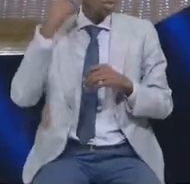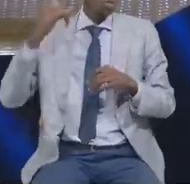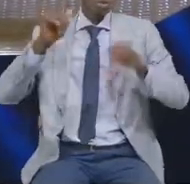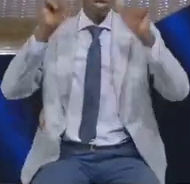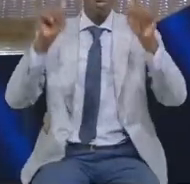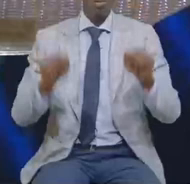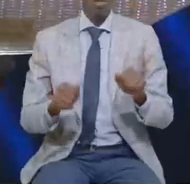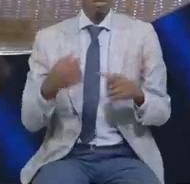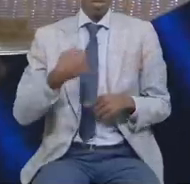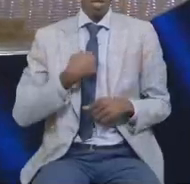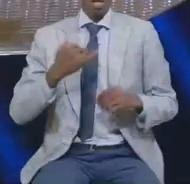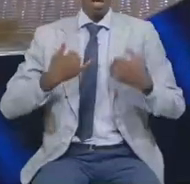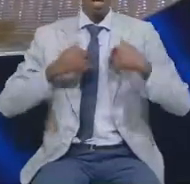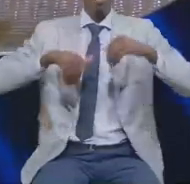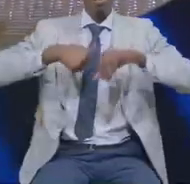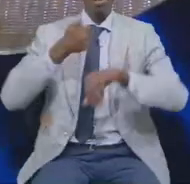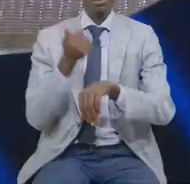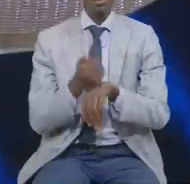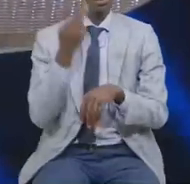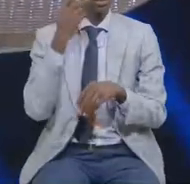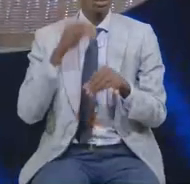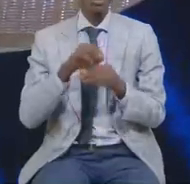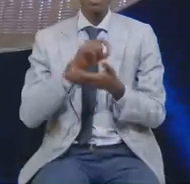élevée? Verset 15.